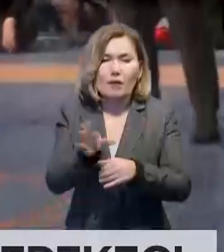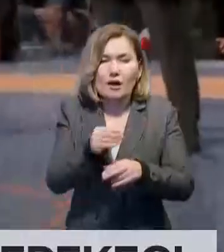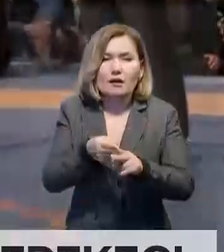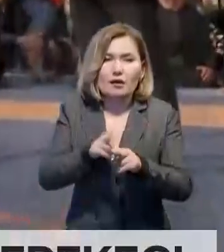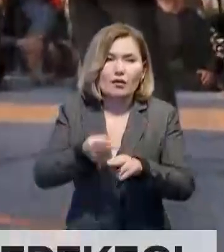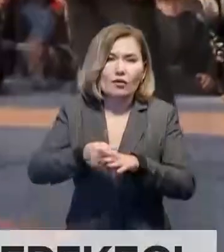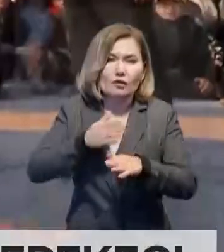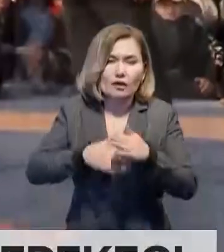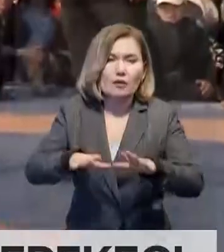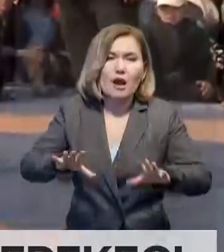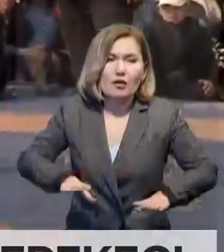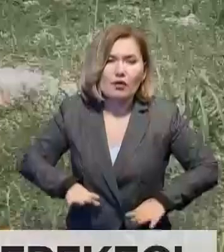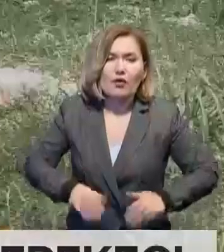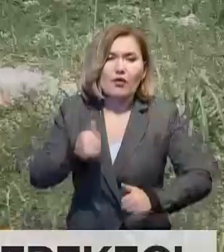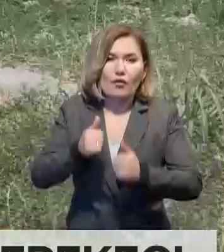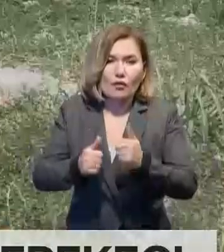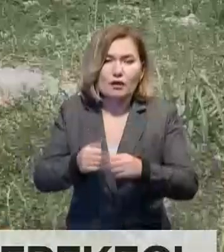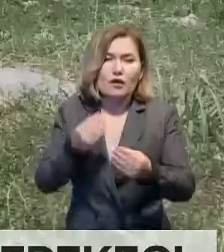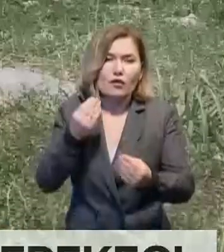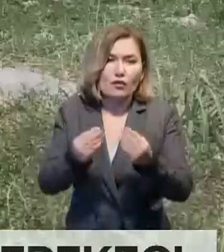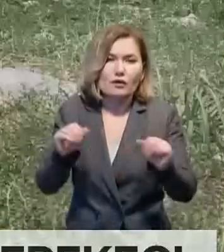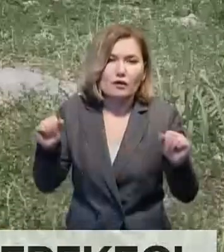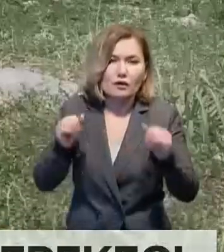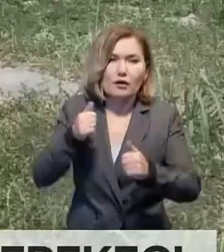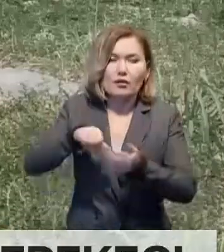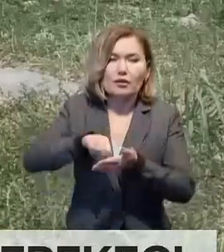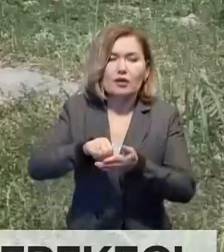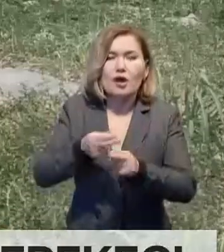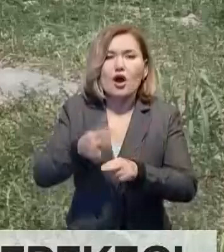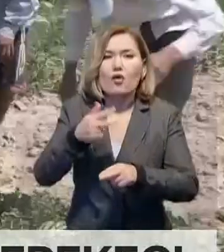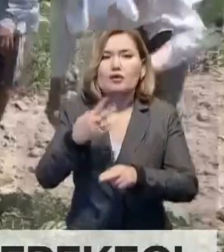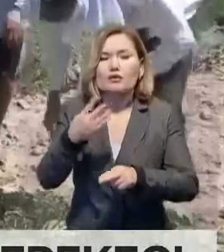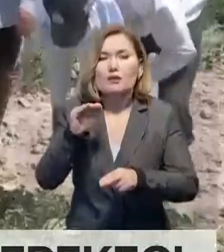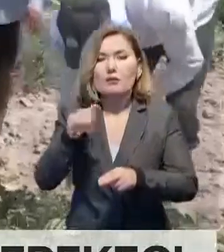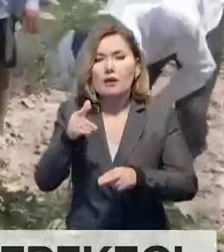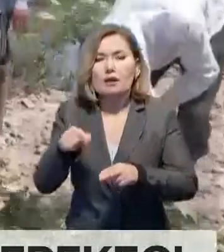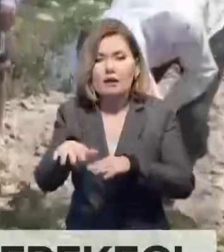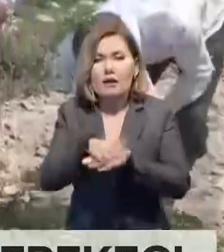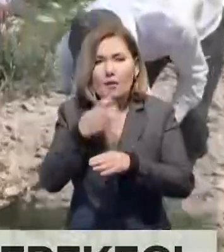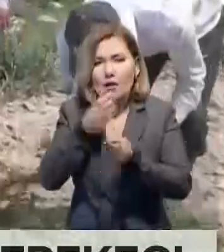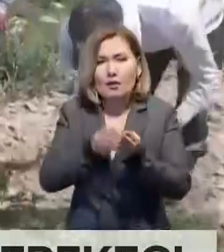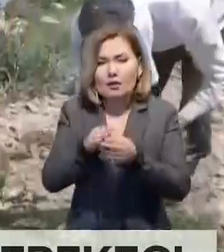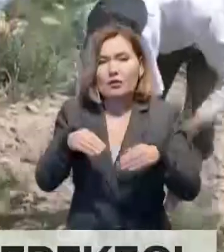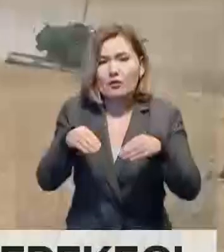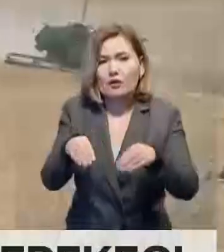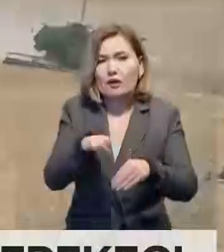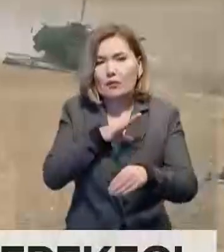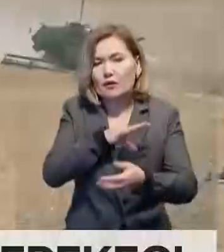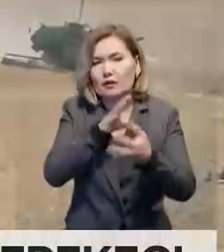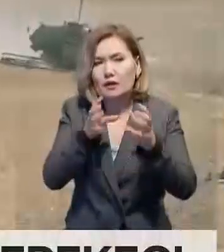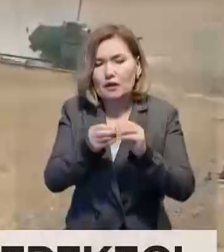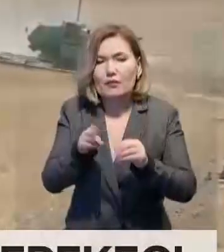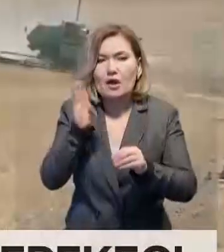алып, көкпар күрес ойындары болып жатыр. Отырарлық шаруалар биыл 34 мың гектарға бақша, көкөніс, мал азығы дақылдарын еккен.